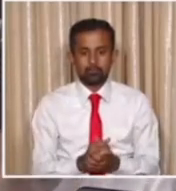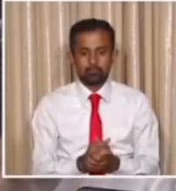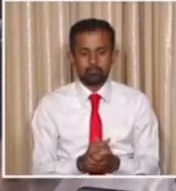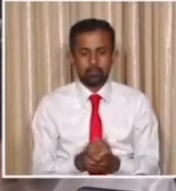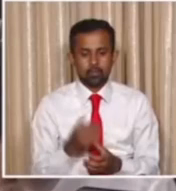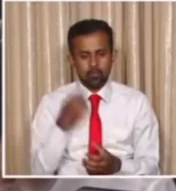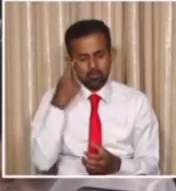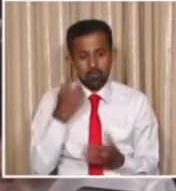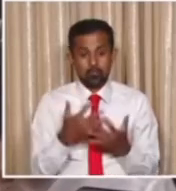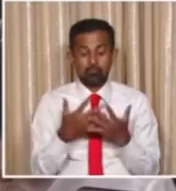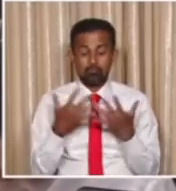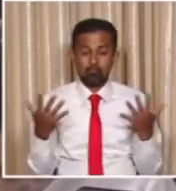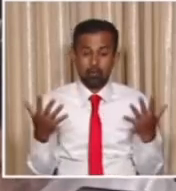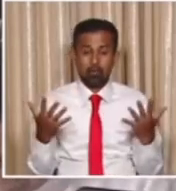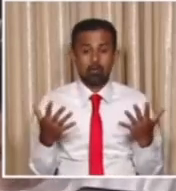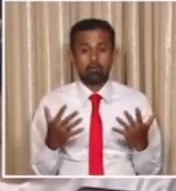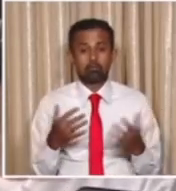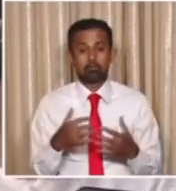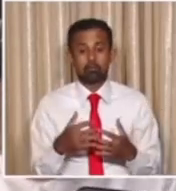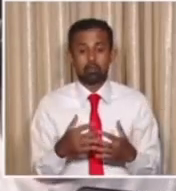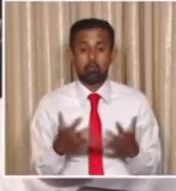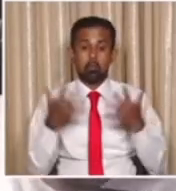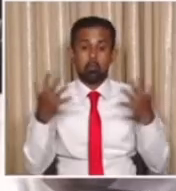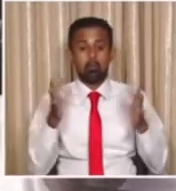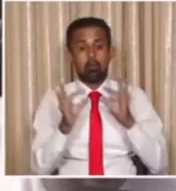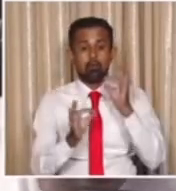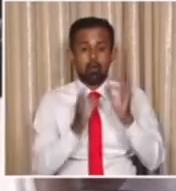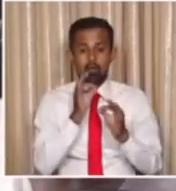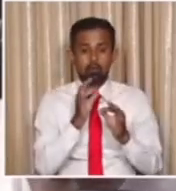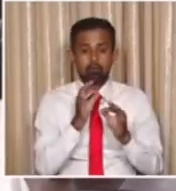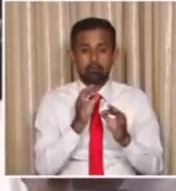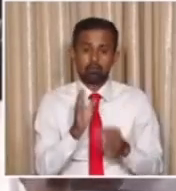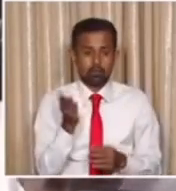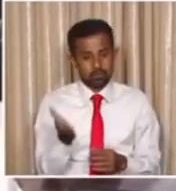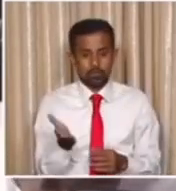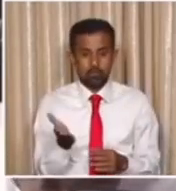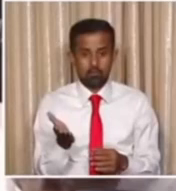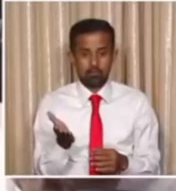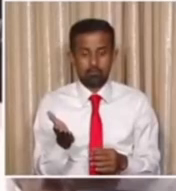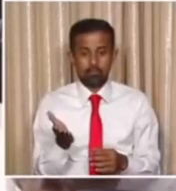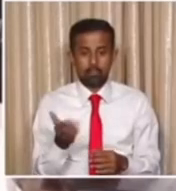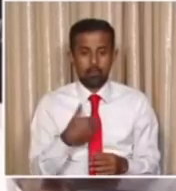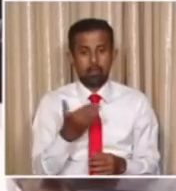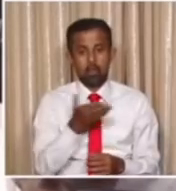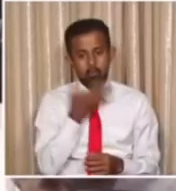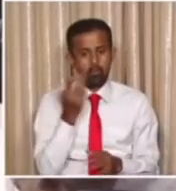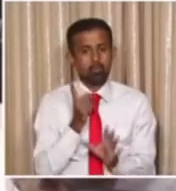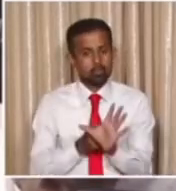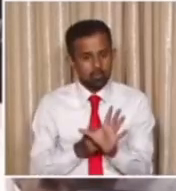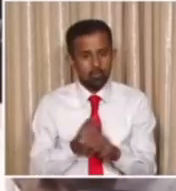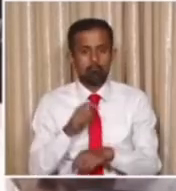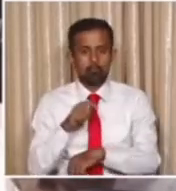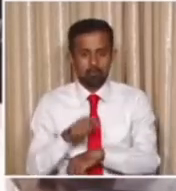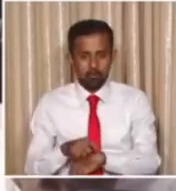මම හිතන්නේ විශාල එක්සජරේෂන් එකක් එහෙම නැත්නම් අතිශෝක්තියකුත් තියෙනවා නැතුවම නෙමෙයි හැබැයි අපිට පුළුවන් සෑම